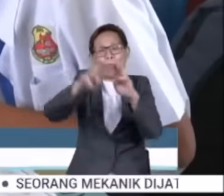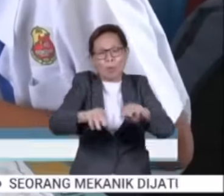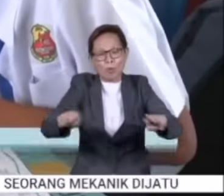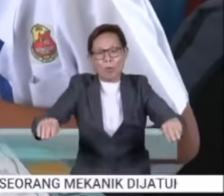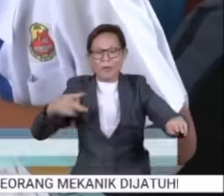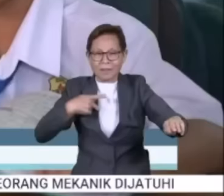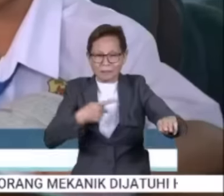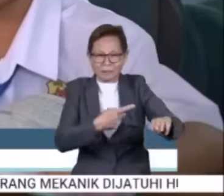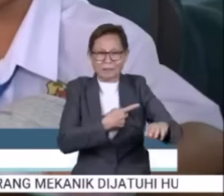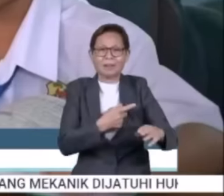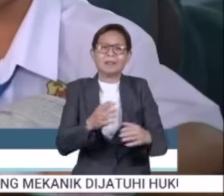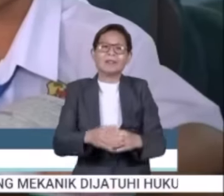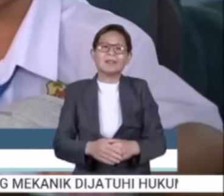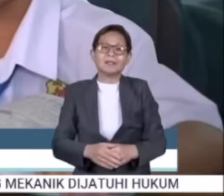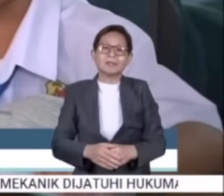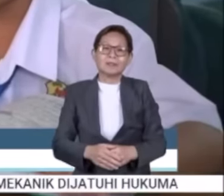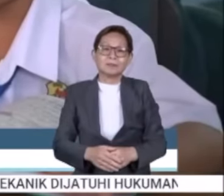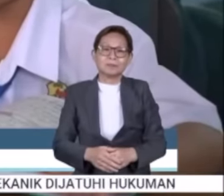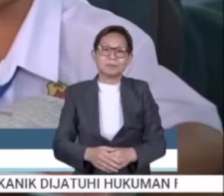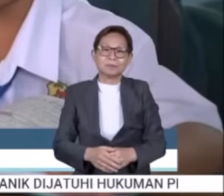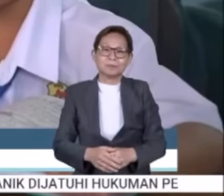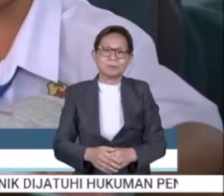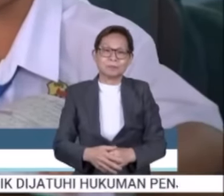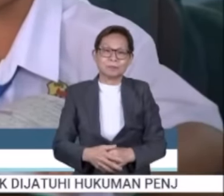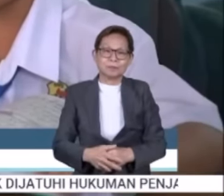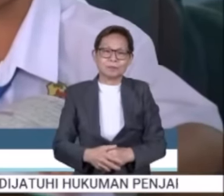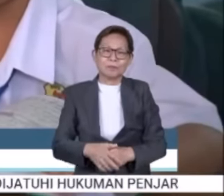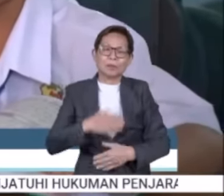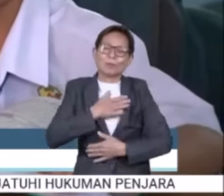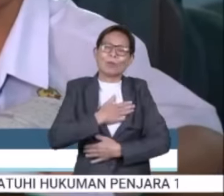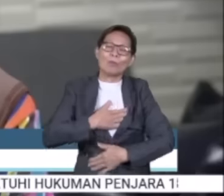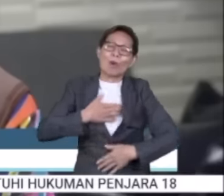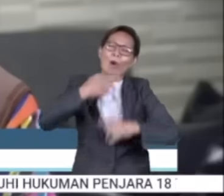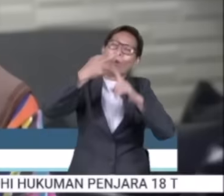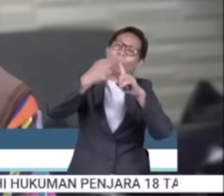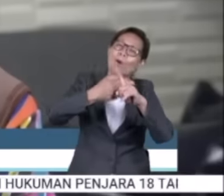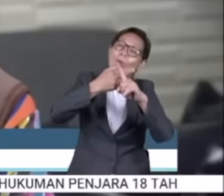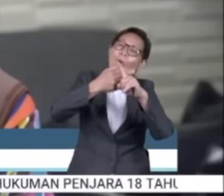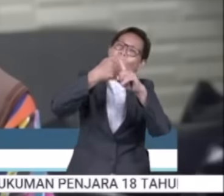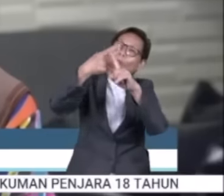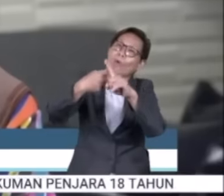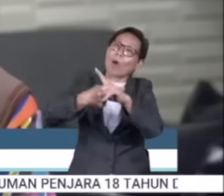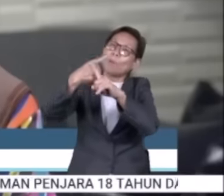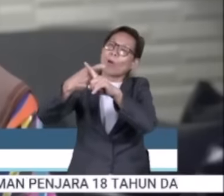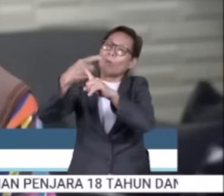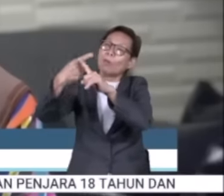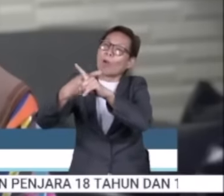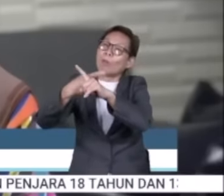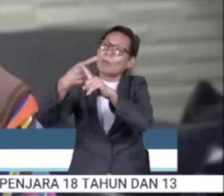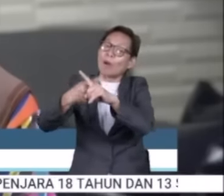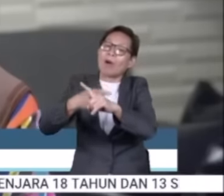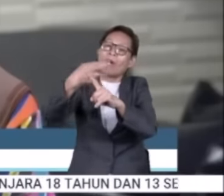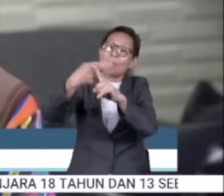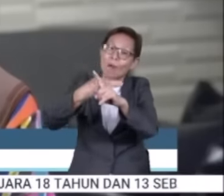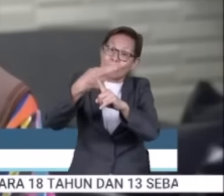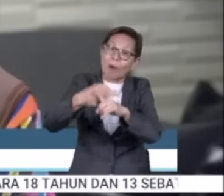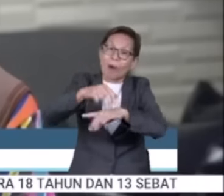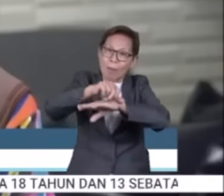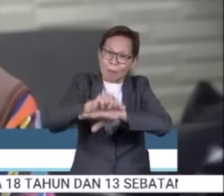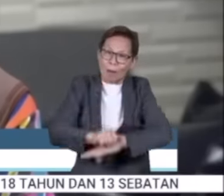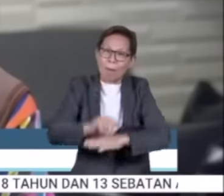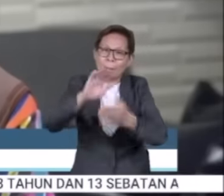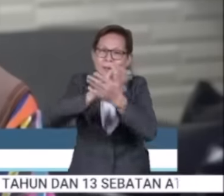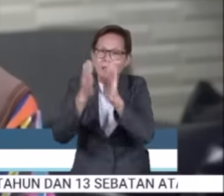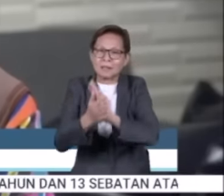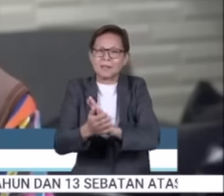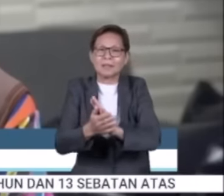kita lah. Jadi seterusnya dia dapat menghayati bulan Ramadan tu dan amalan itu menjadi amalan mereka